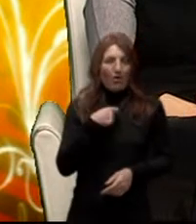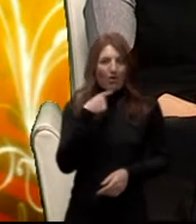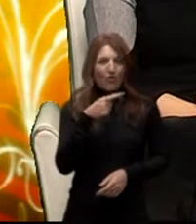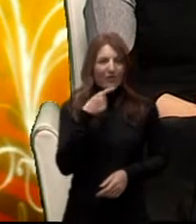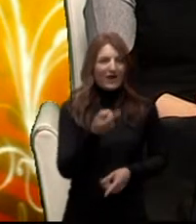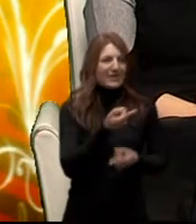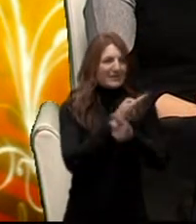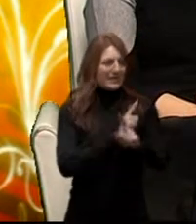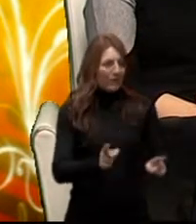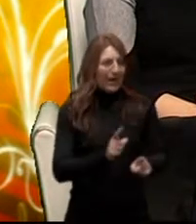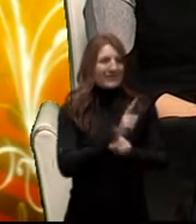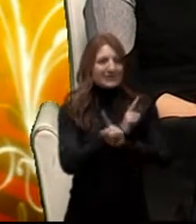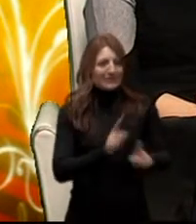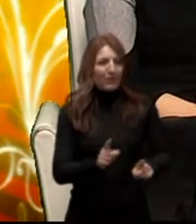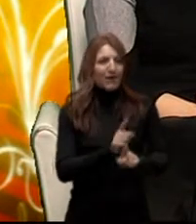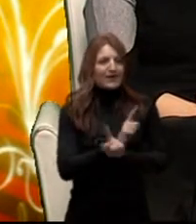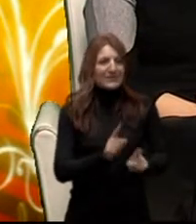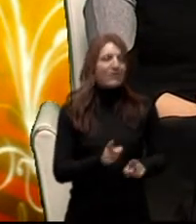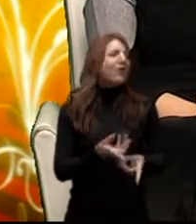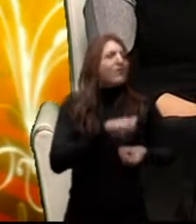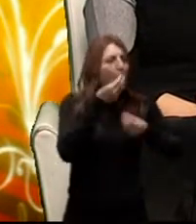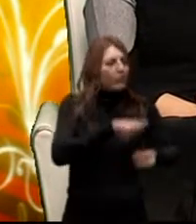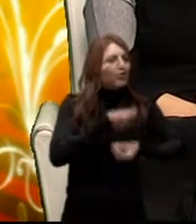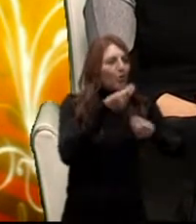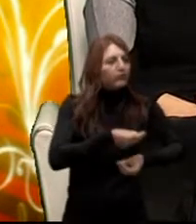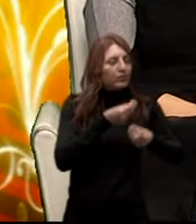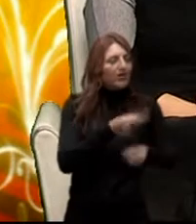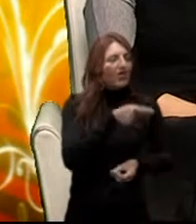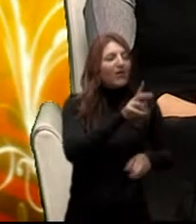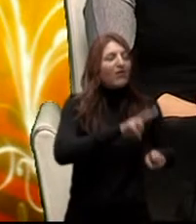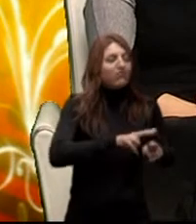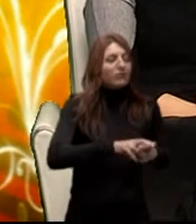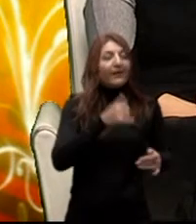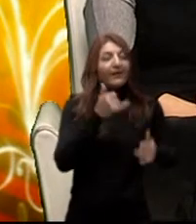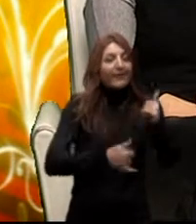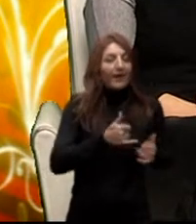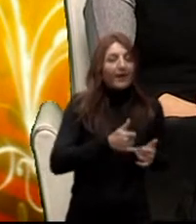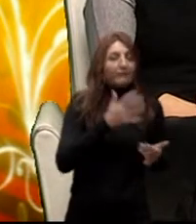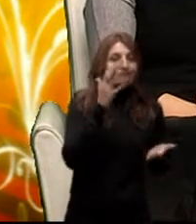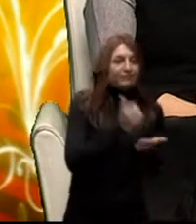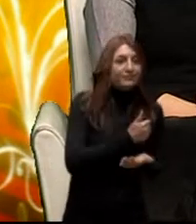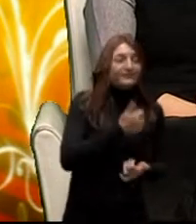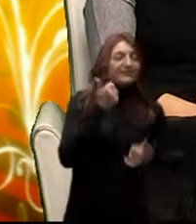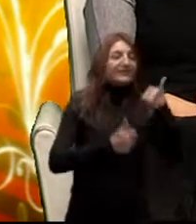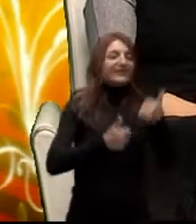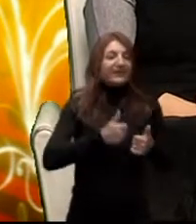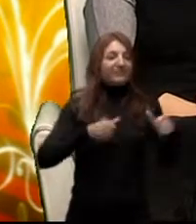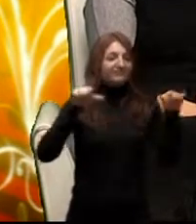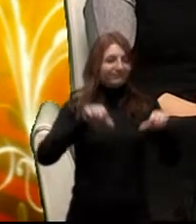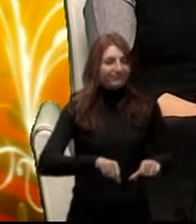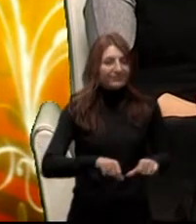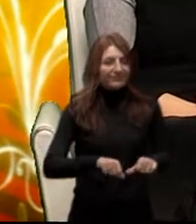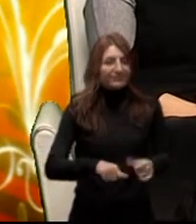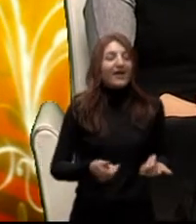tim driverima ili uputama nas roditelji naprave ili dobitnicima ili gubitnicima. Mm-hmm. E sad, ovisi koliko si mi